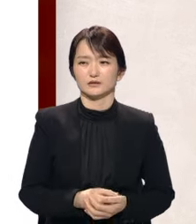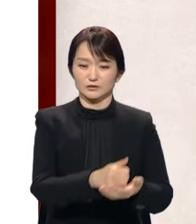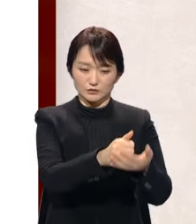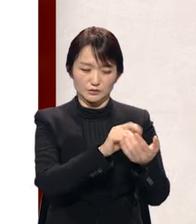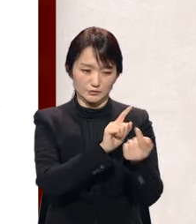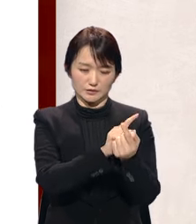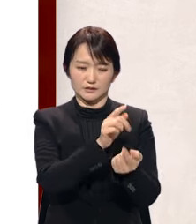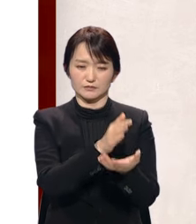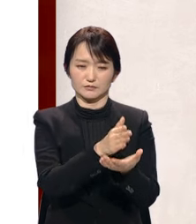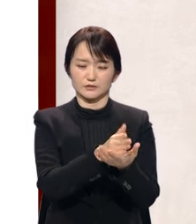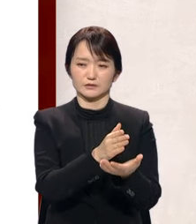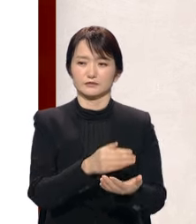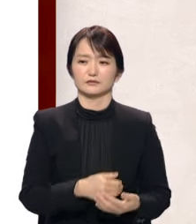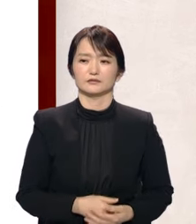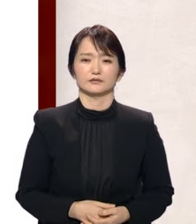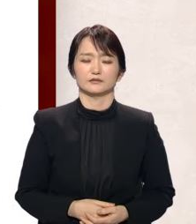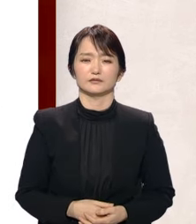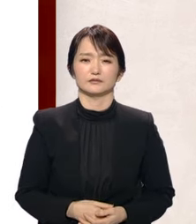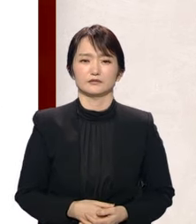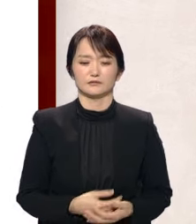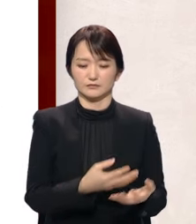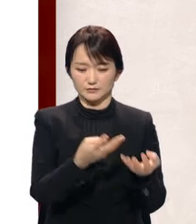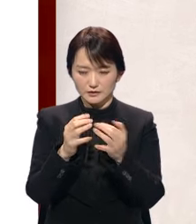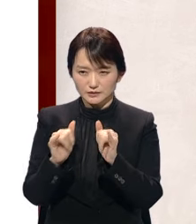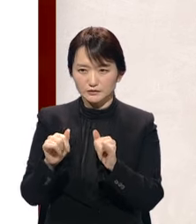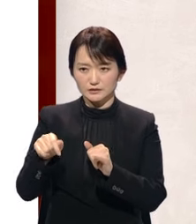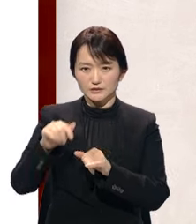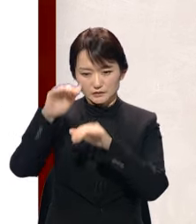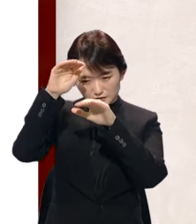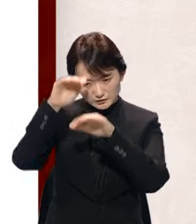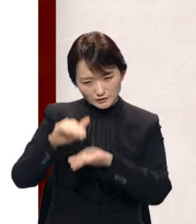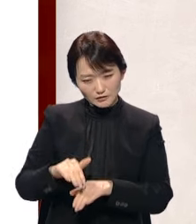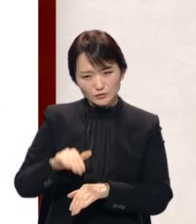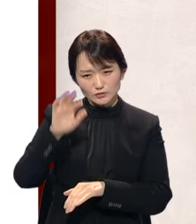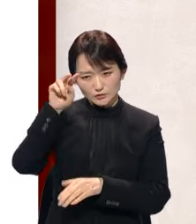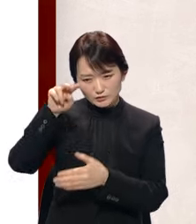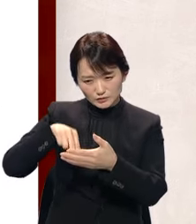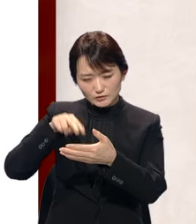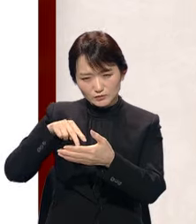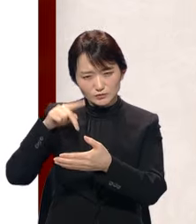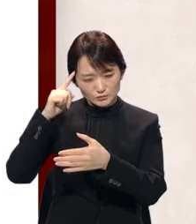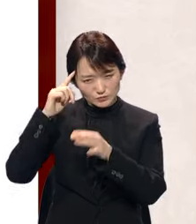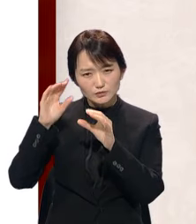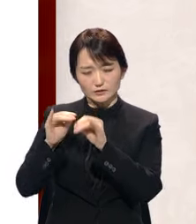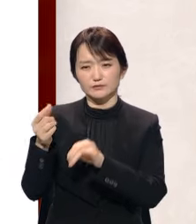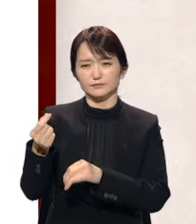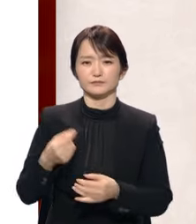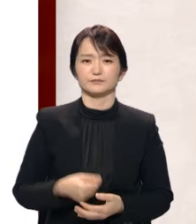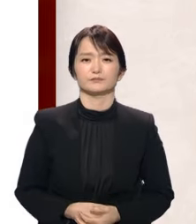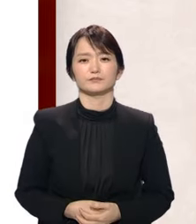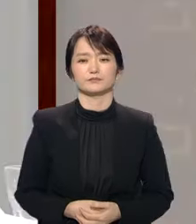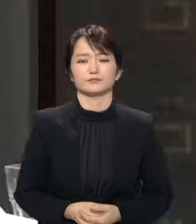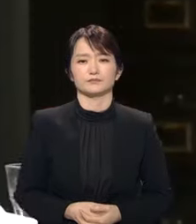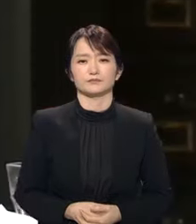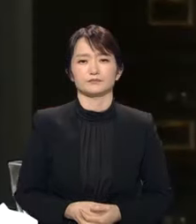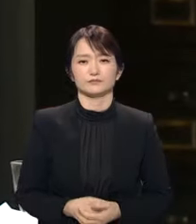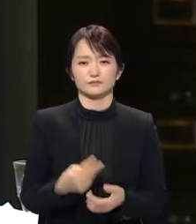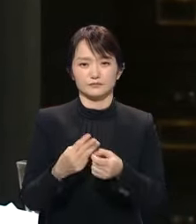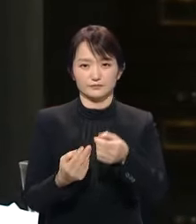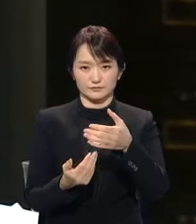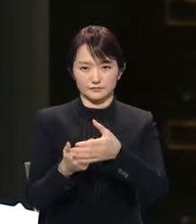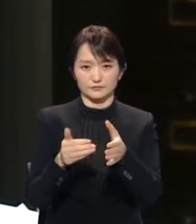얘기들을 하실 정도로 많은 또 자영업자분들은 이 사연에 공감할 수밖에 없는 것 같습니다. 알겠습니다. 자, 세 번째